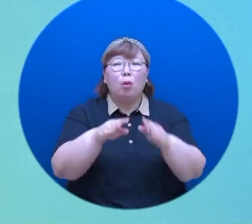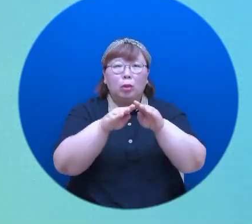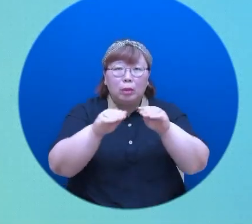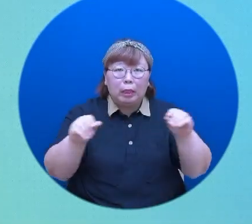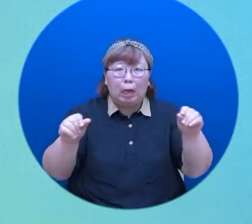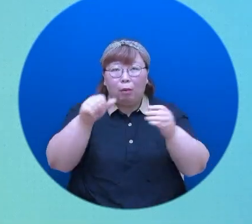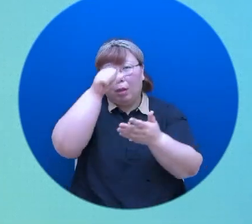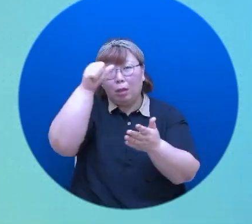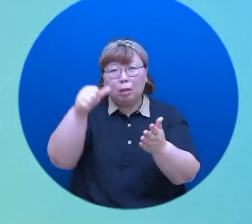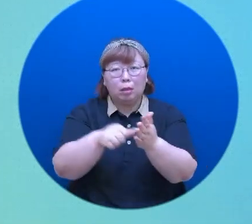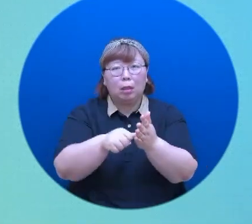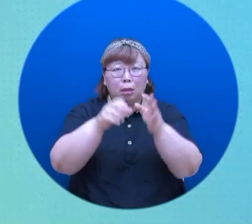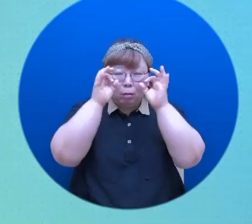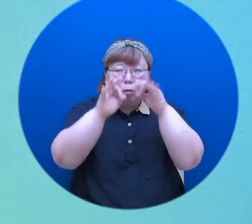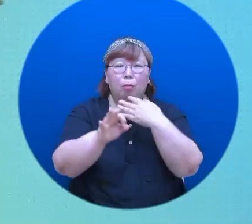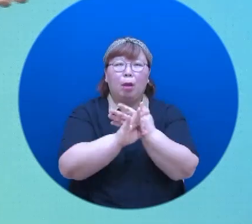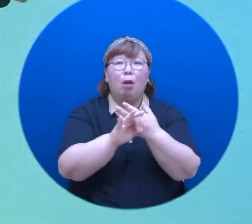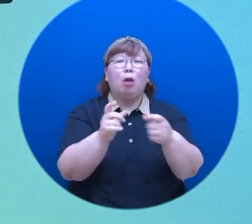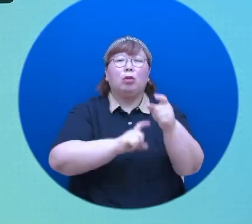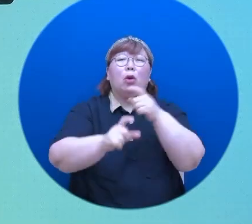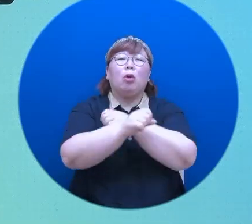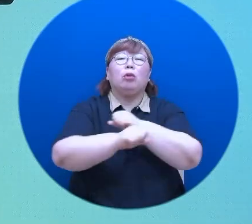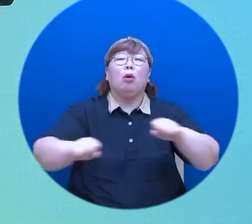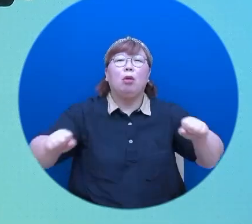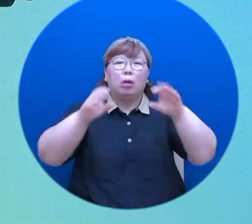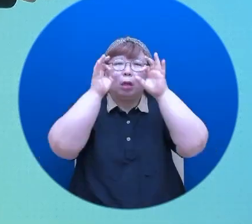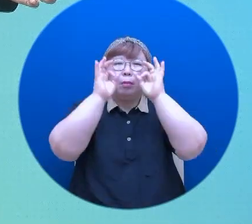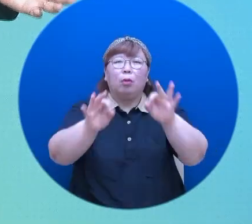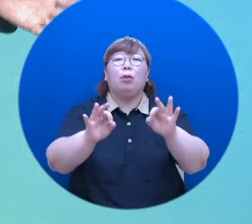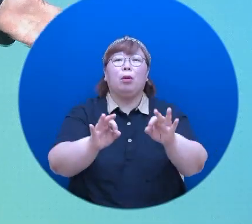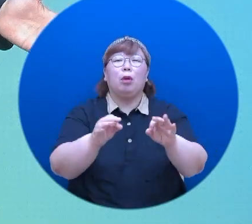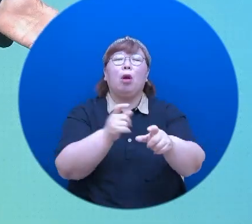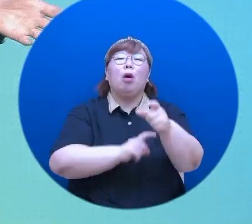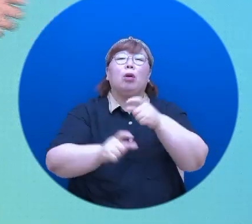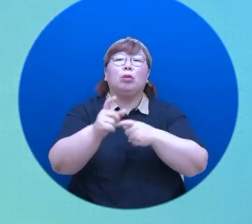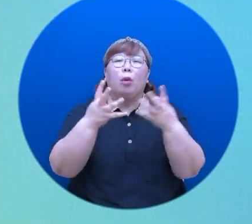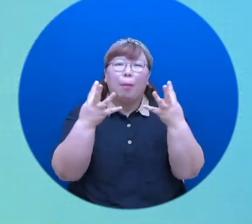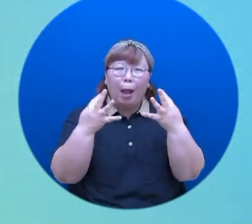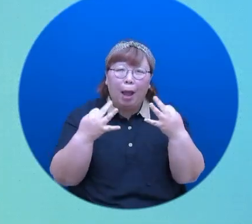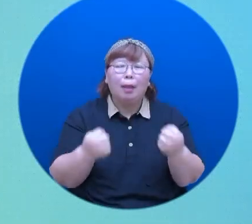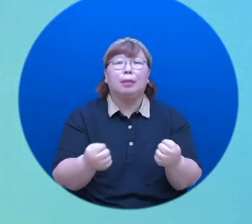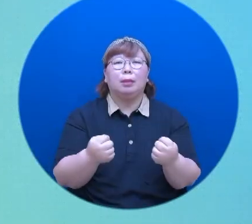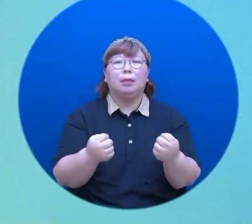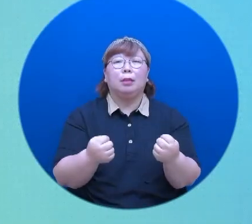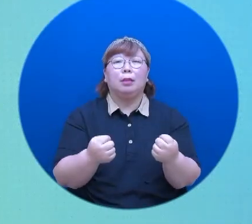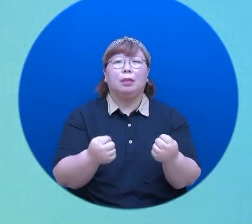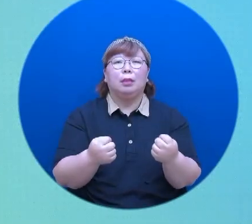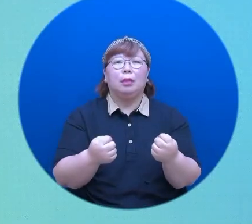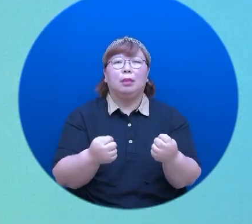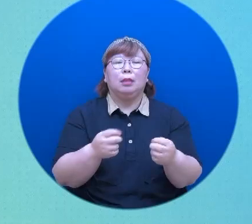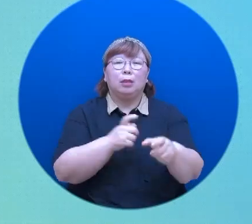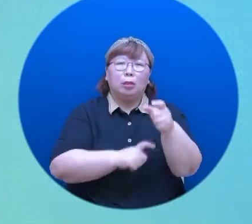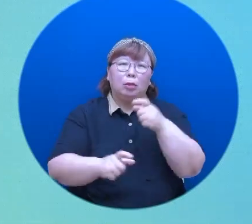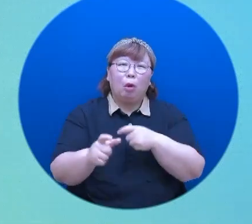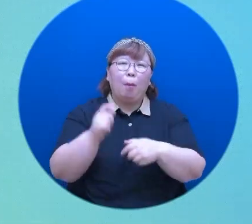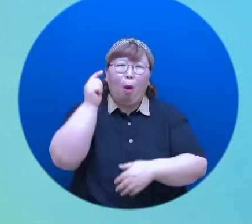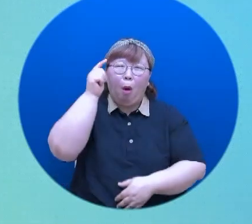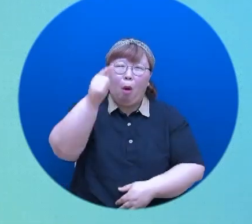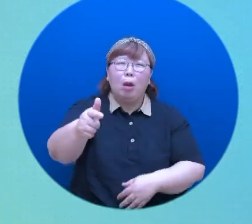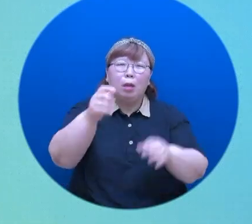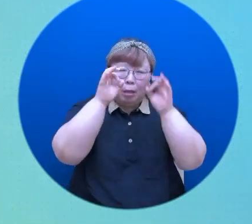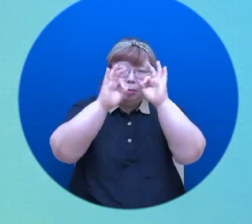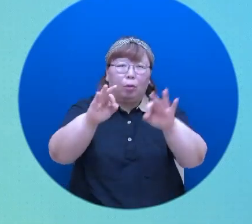바라보니까 더 넓게 보여요. 더 많은 것들을 더 멀리 보게